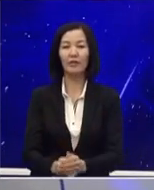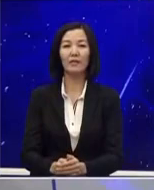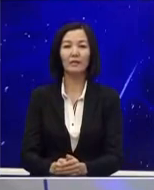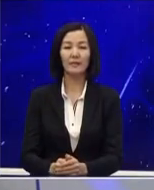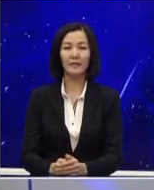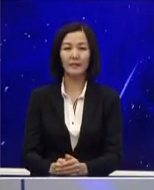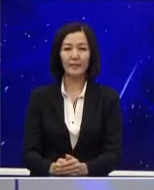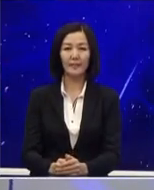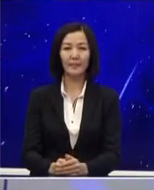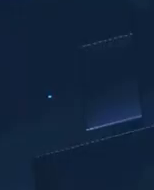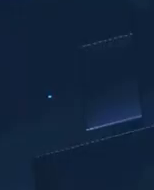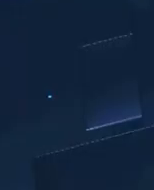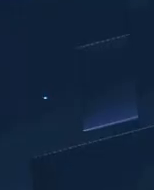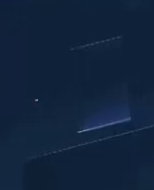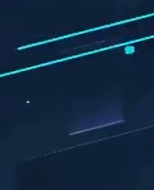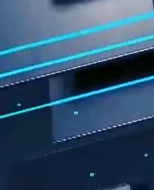бағдарламада.